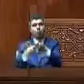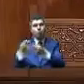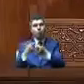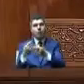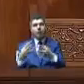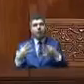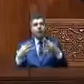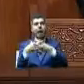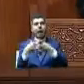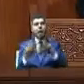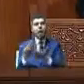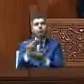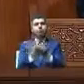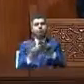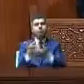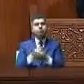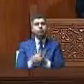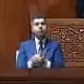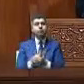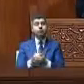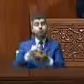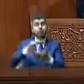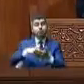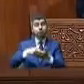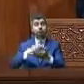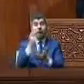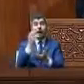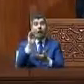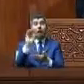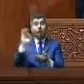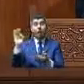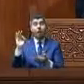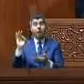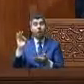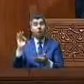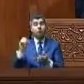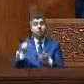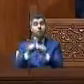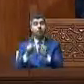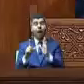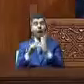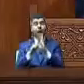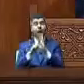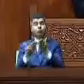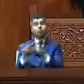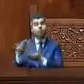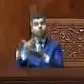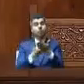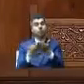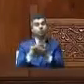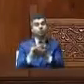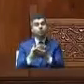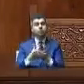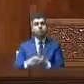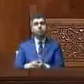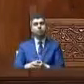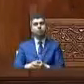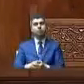وتشكل هذه الاتفاقية التي دخلت حيز التنفيذ سنة 2000 الأساس القانوني للعلاقات بين الطرفين.